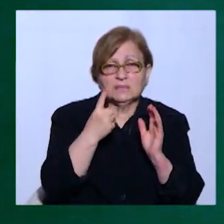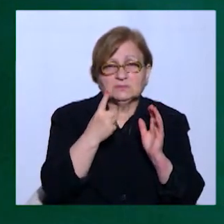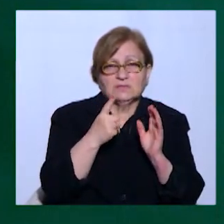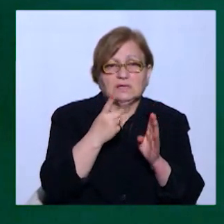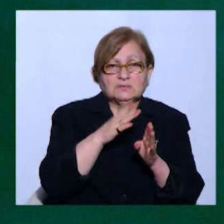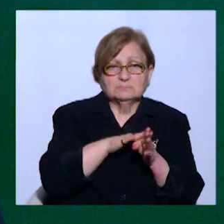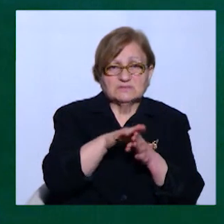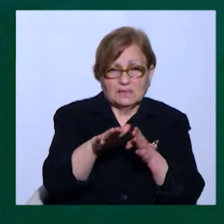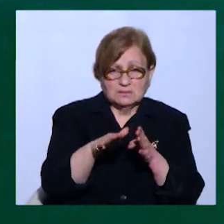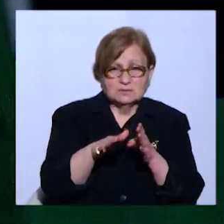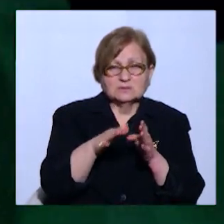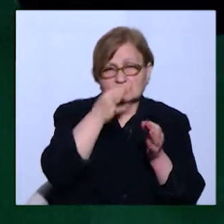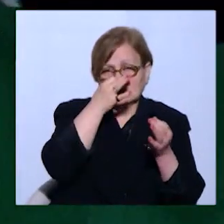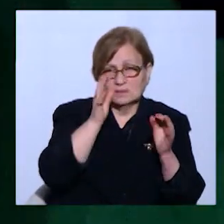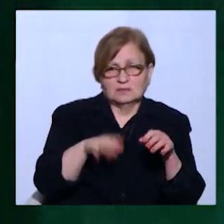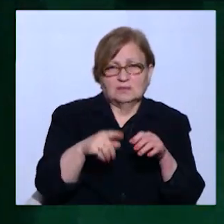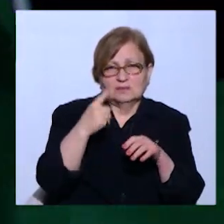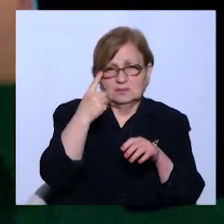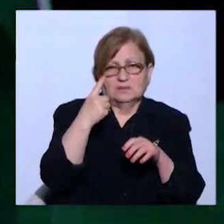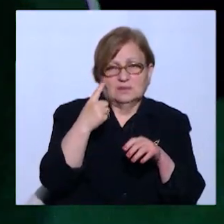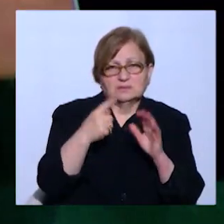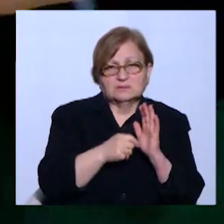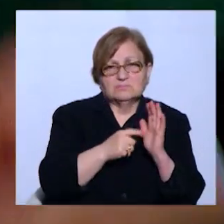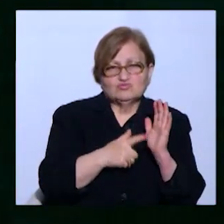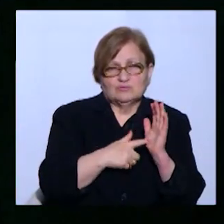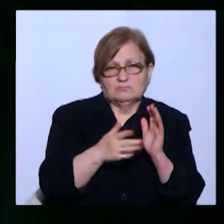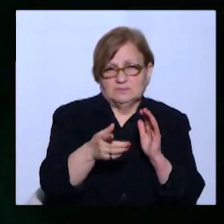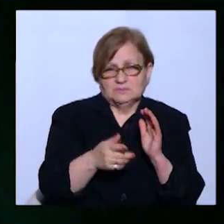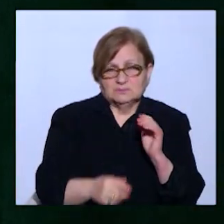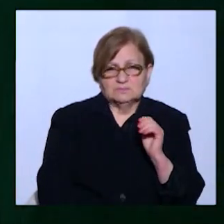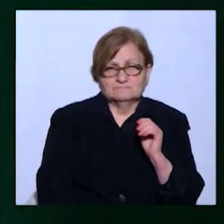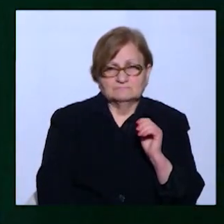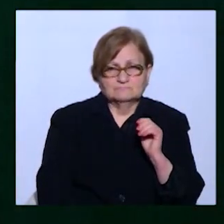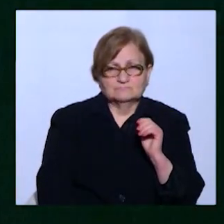ეს არის 1 მთელი 1 17.